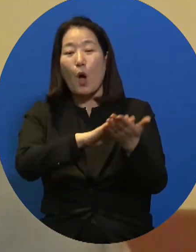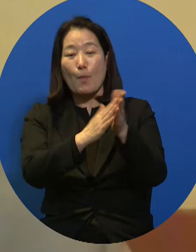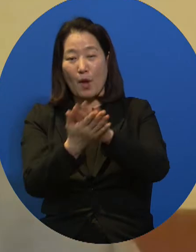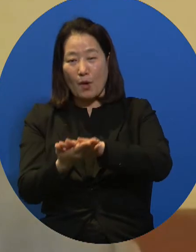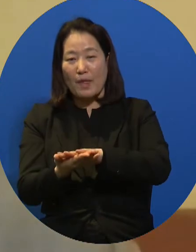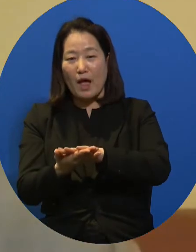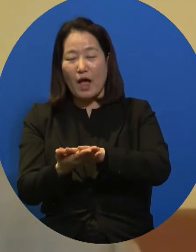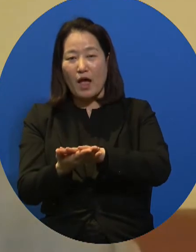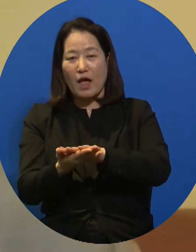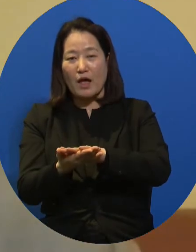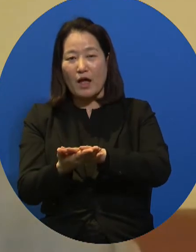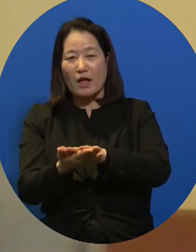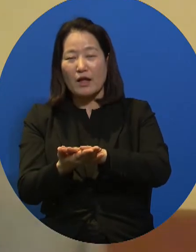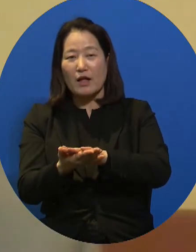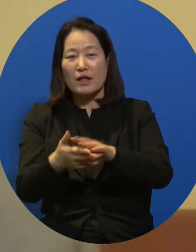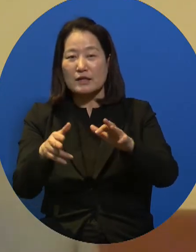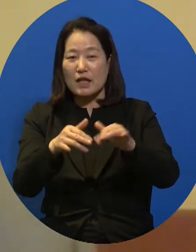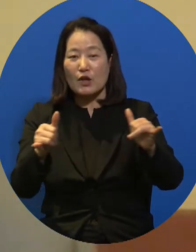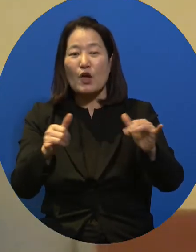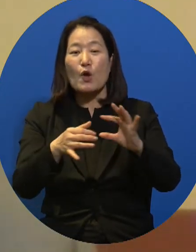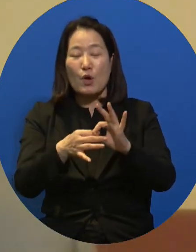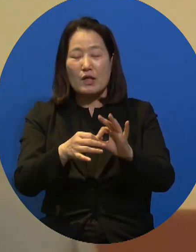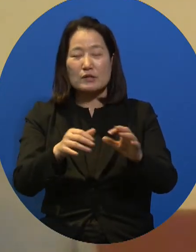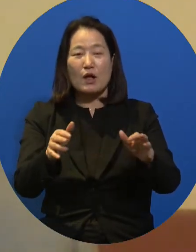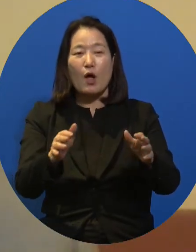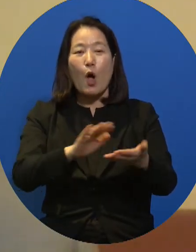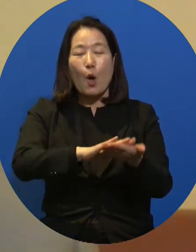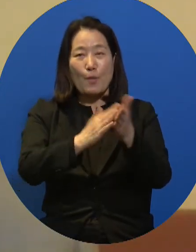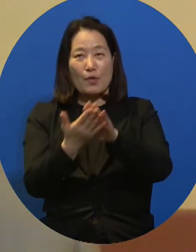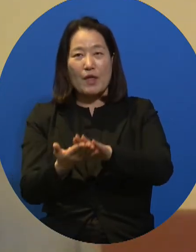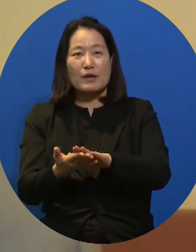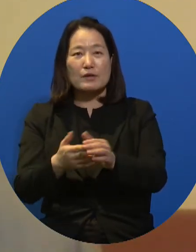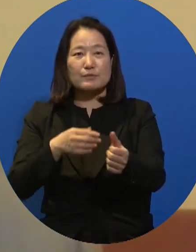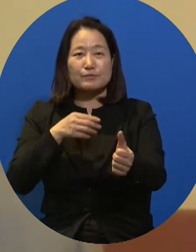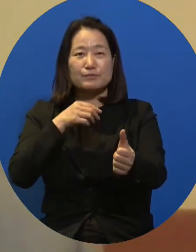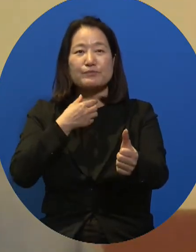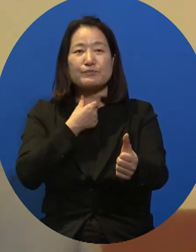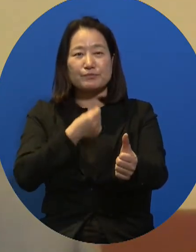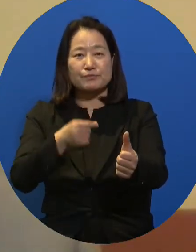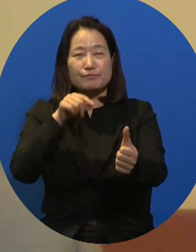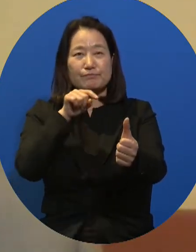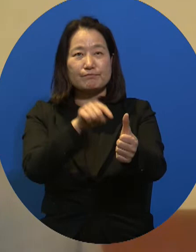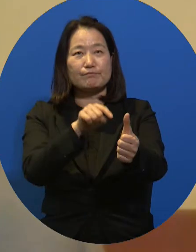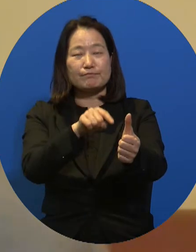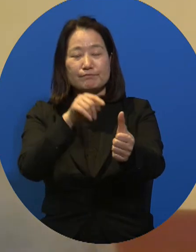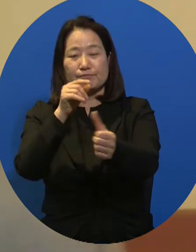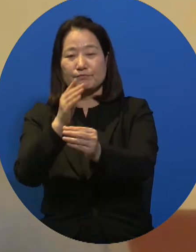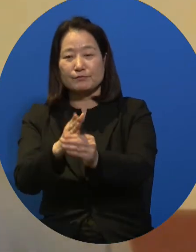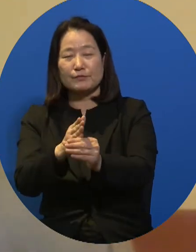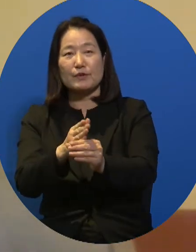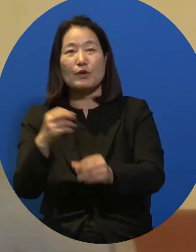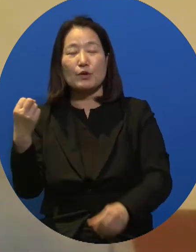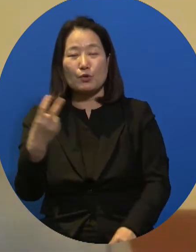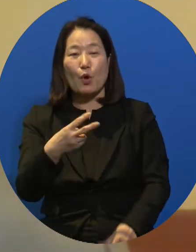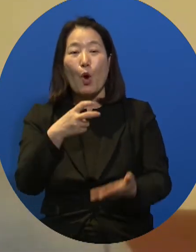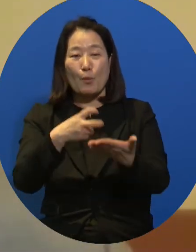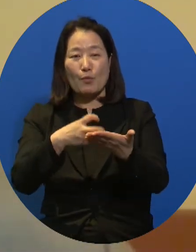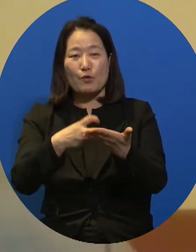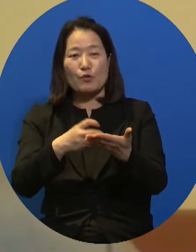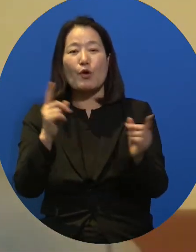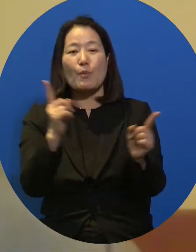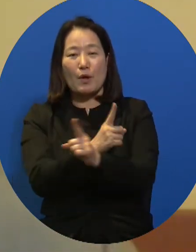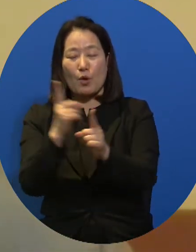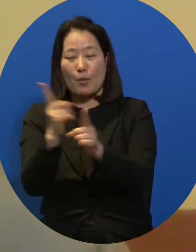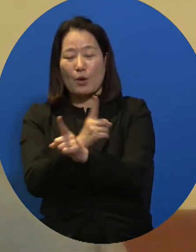있습니다. 그리고 이에 따라서 현재 헝가리와 그리고 EU 차원에서 법률 개정 노력이 진행이 되고